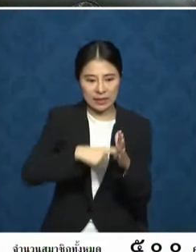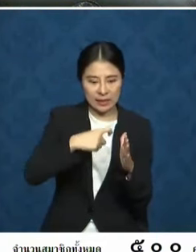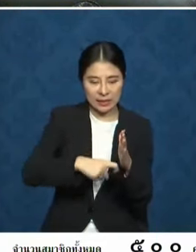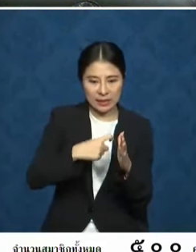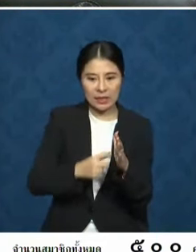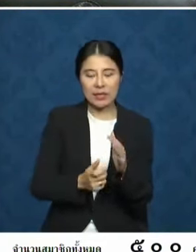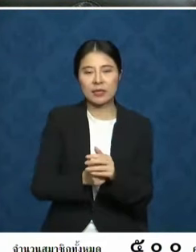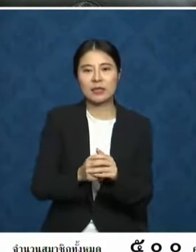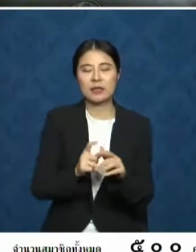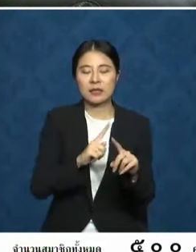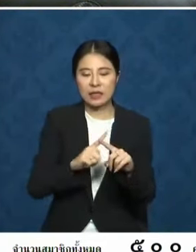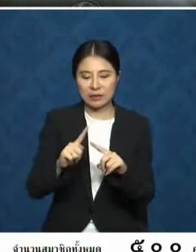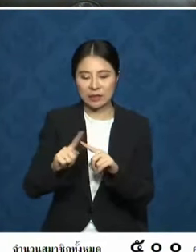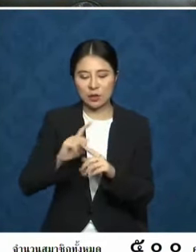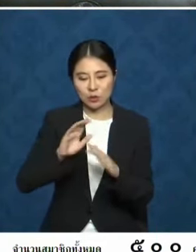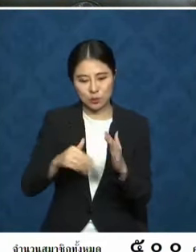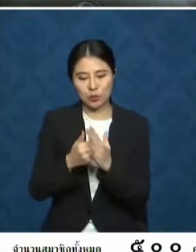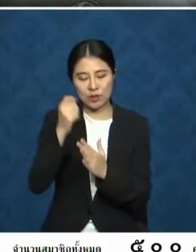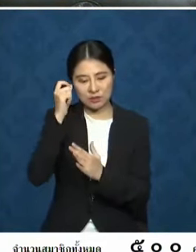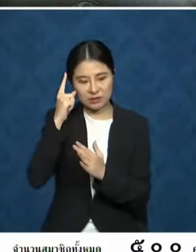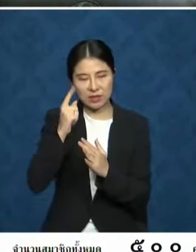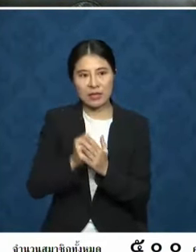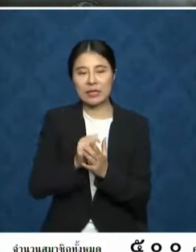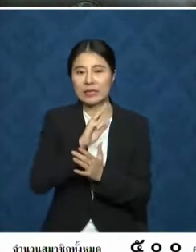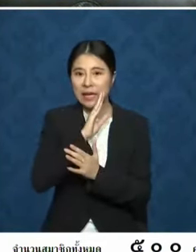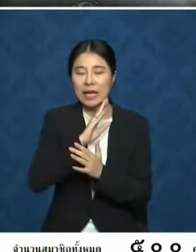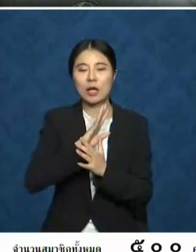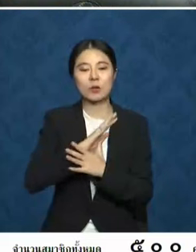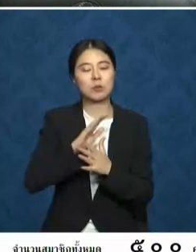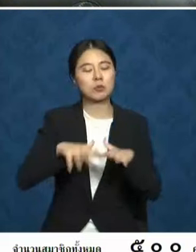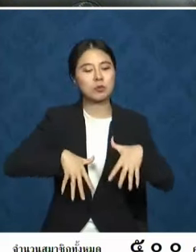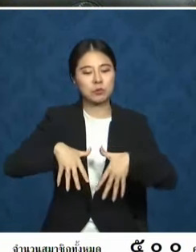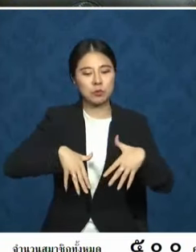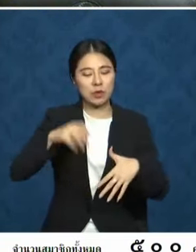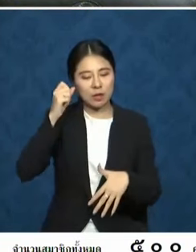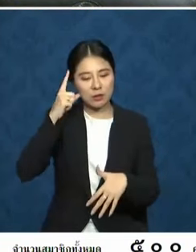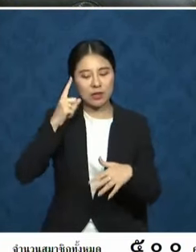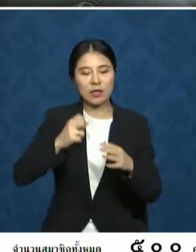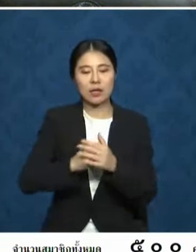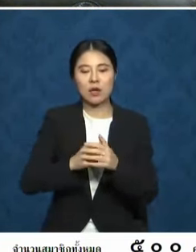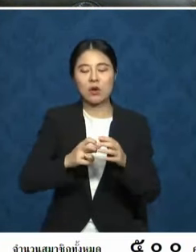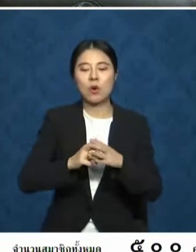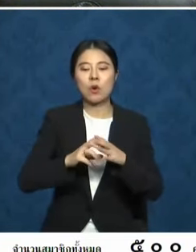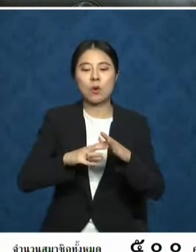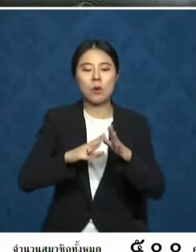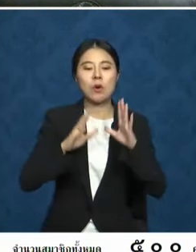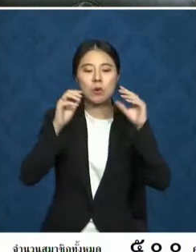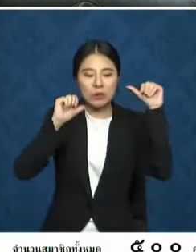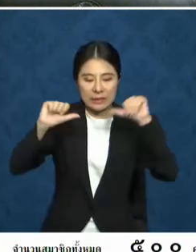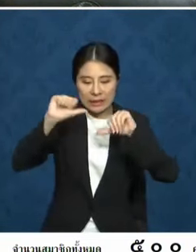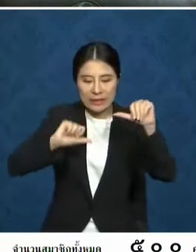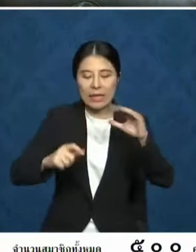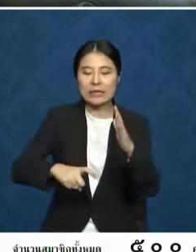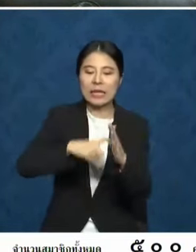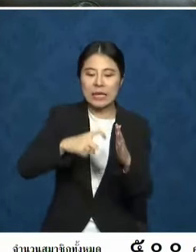มารถอธิบายให้สังคมมีตักกะทางวิธinasแล้วก็ไปแ้ปัหาในชีวตประจำวนของตัวเอง